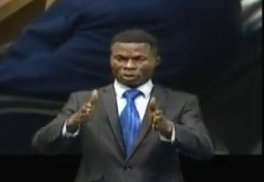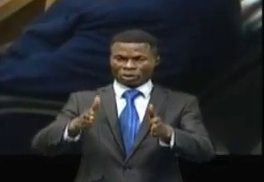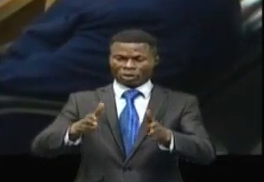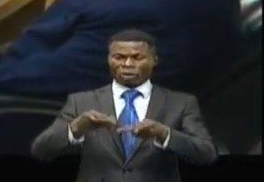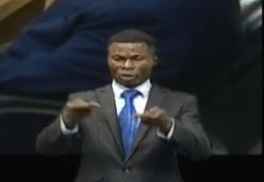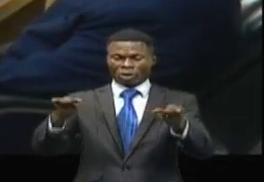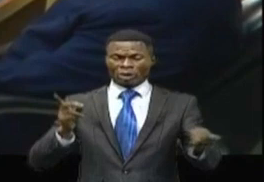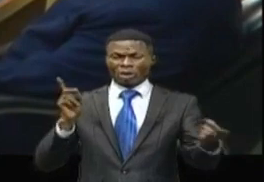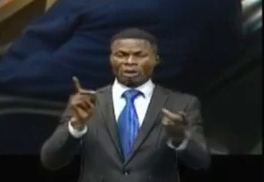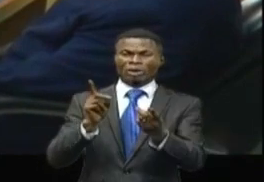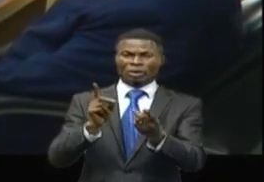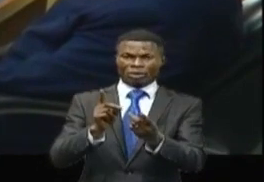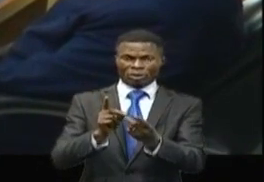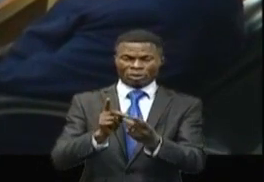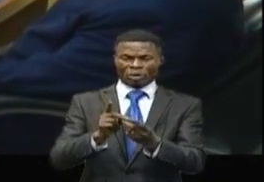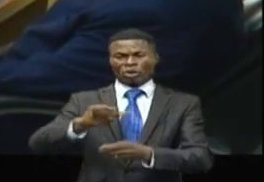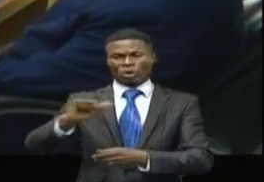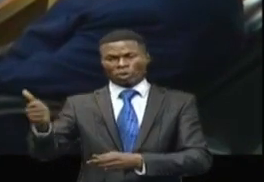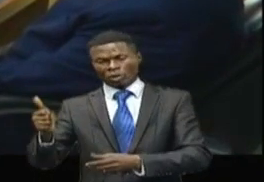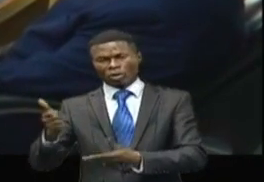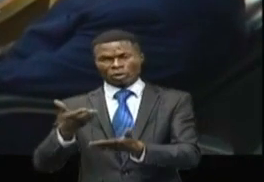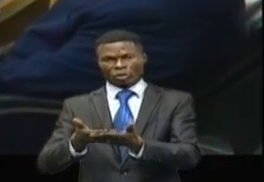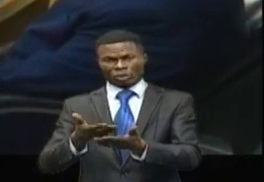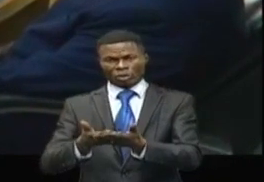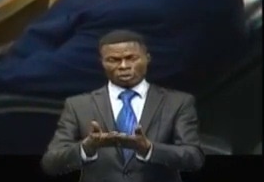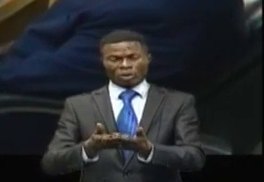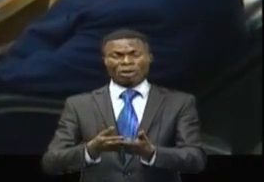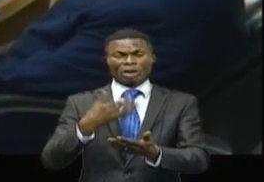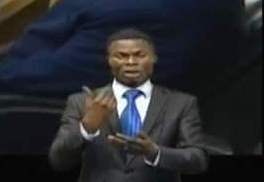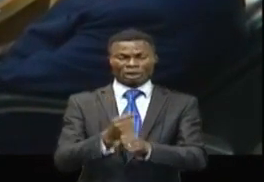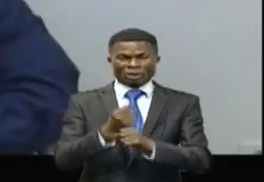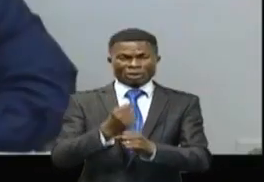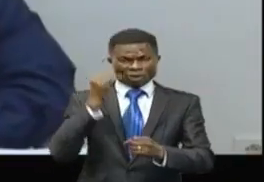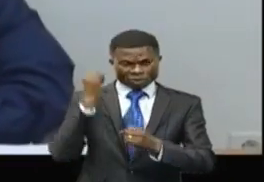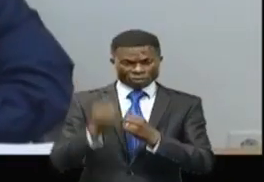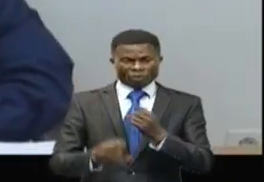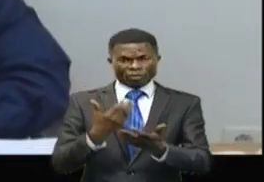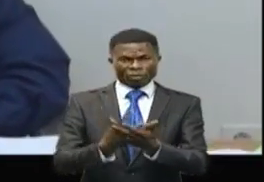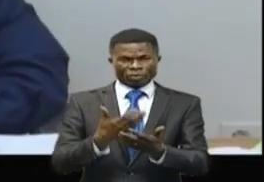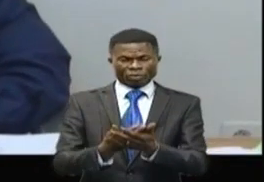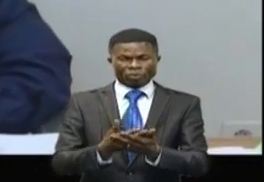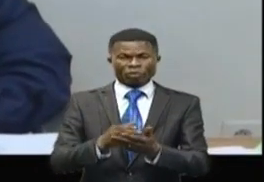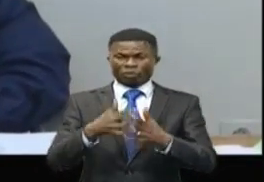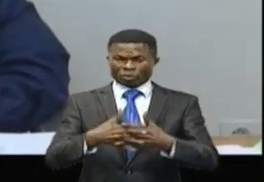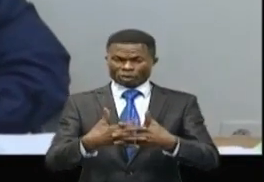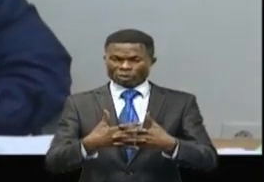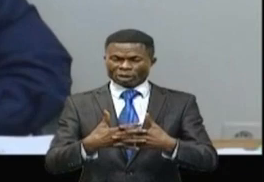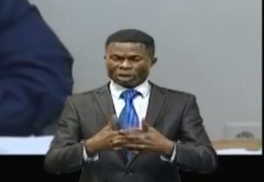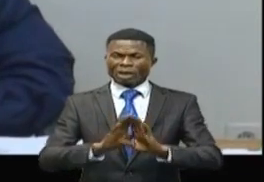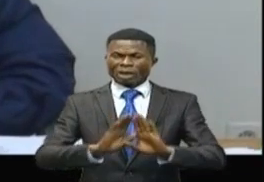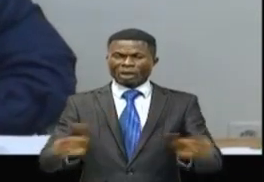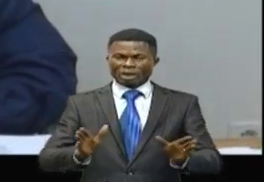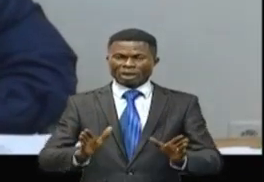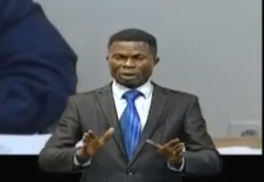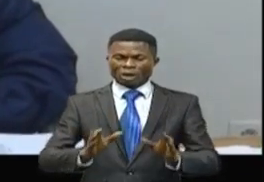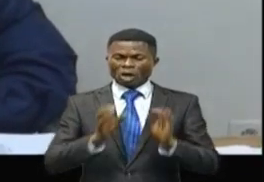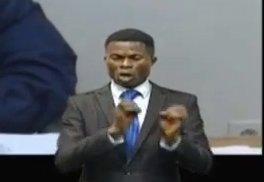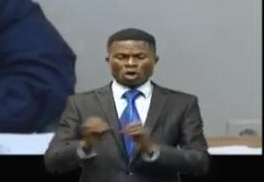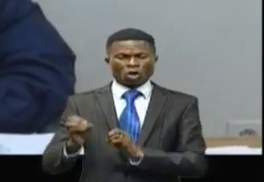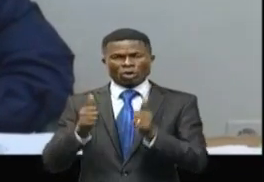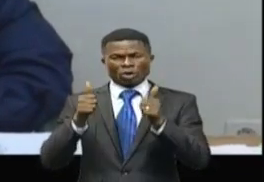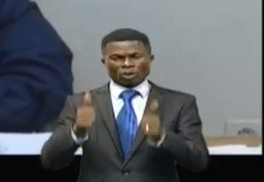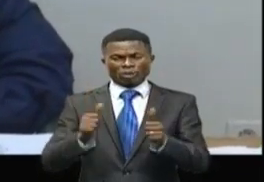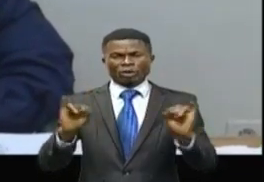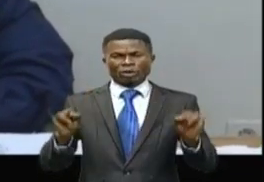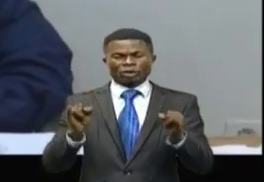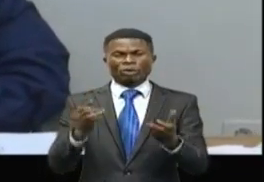en cours et d'autre part à finaliser les opérations d'acquisition d'équipements requis pour la bonne organisation des